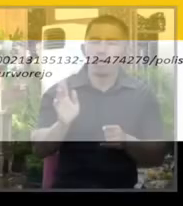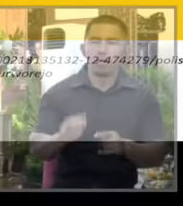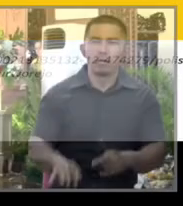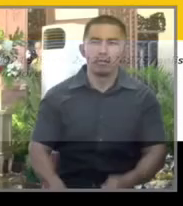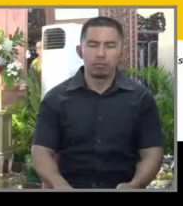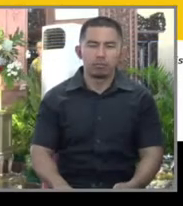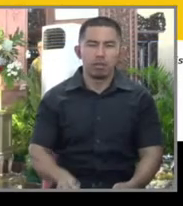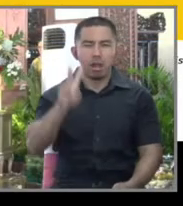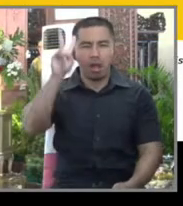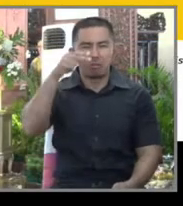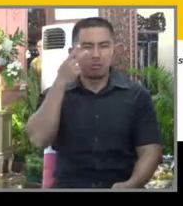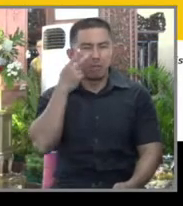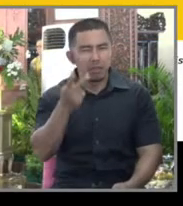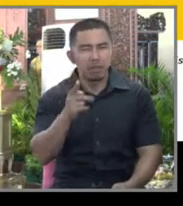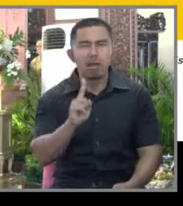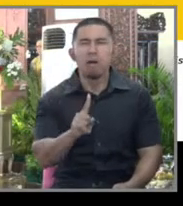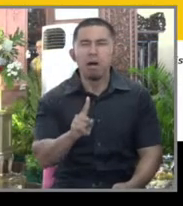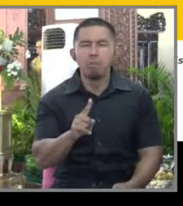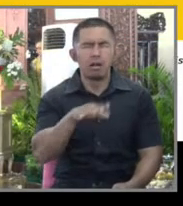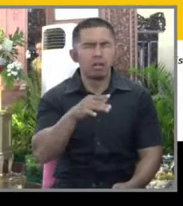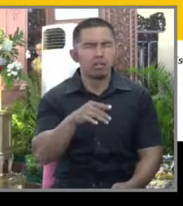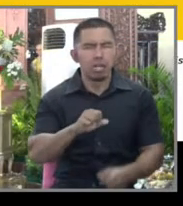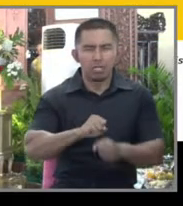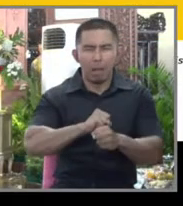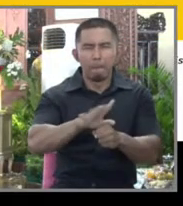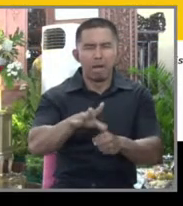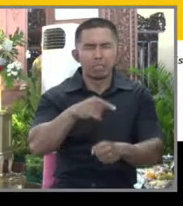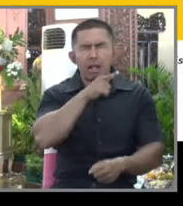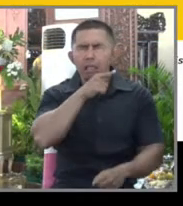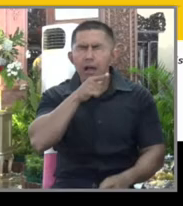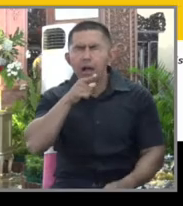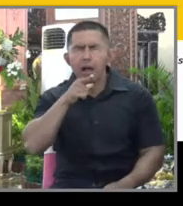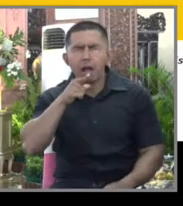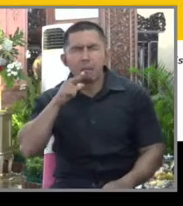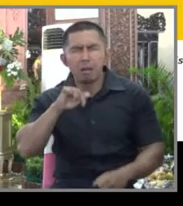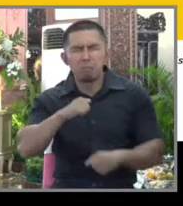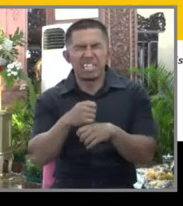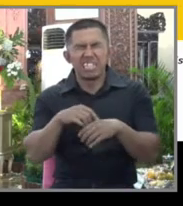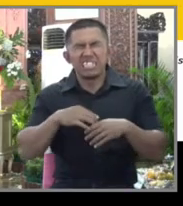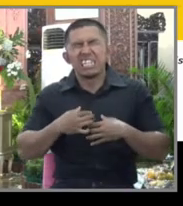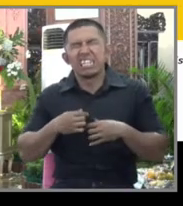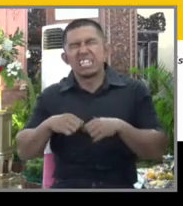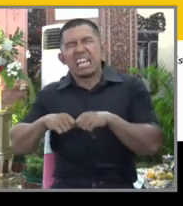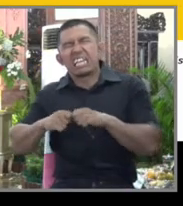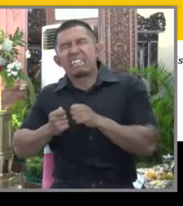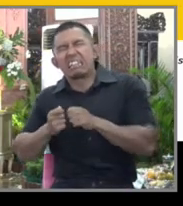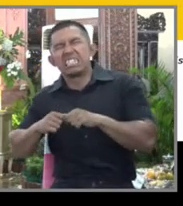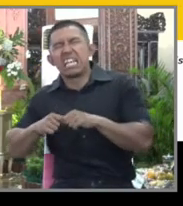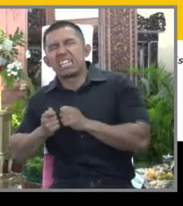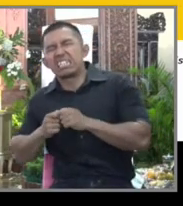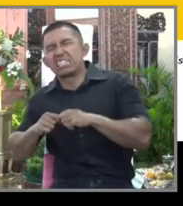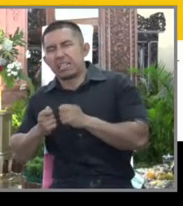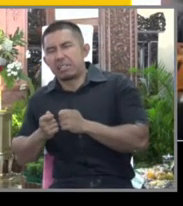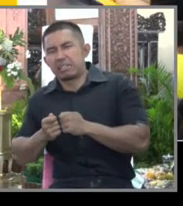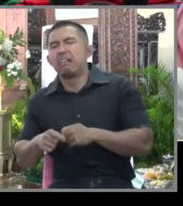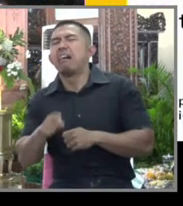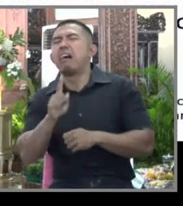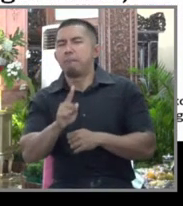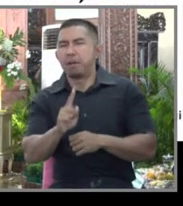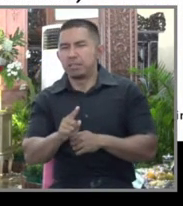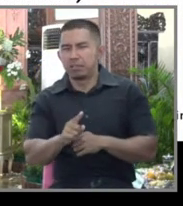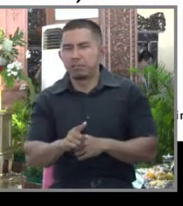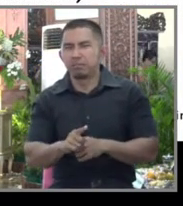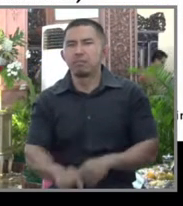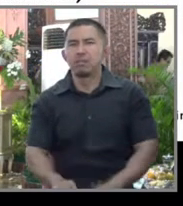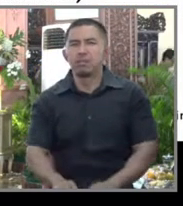semuanya karena itu efeknya akan lama sekali dan akan menyakitkan menyakitkan karakter kita akan